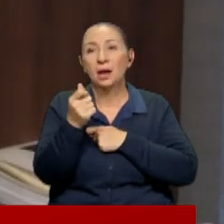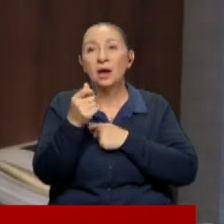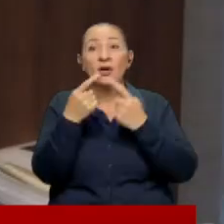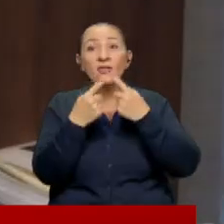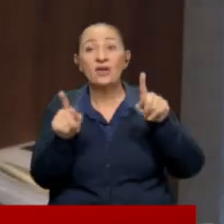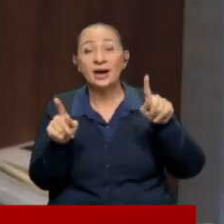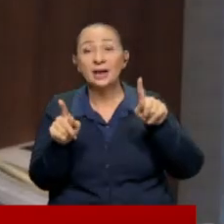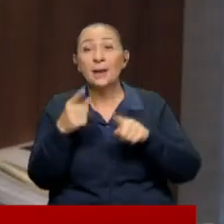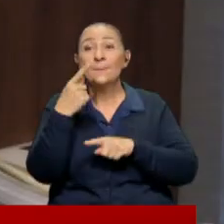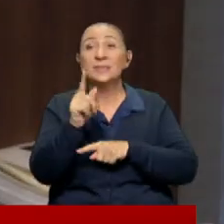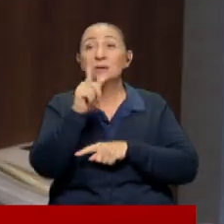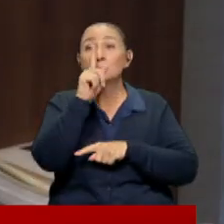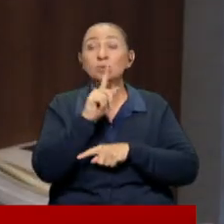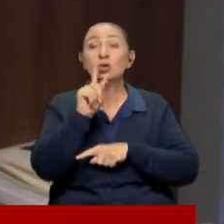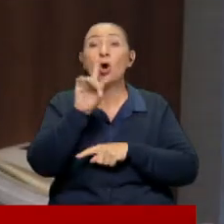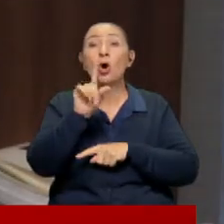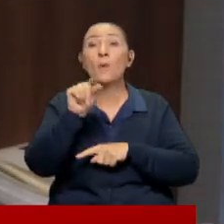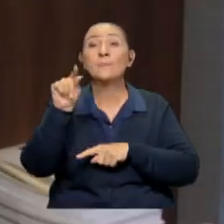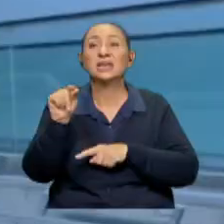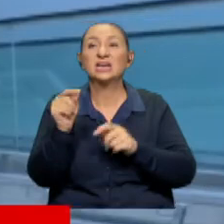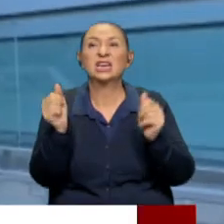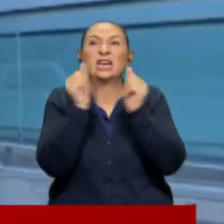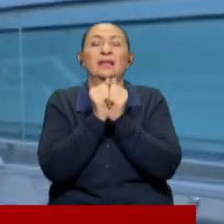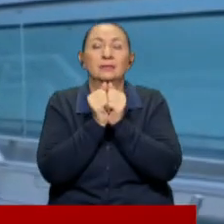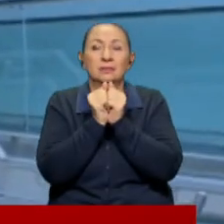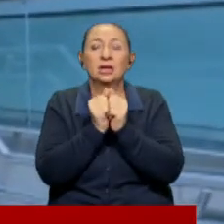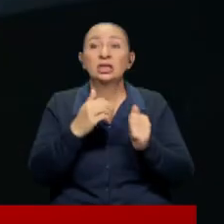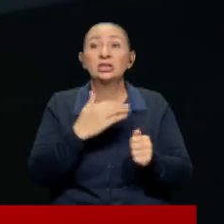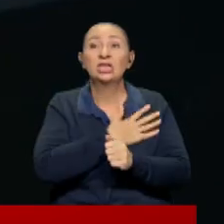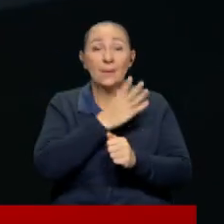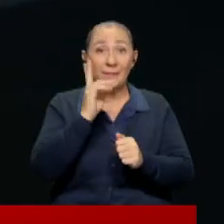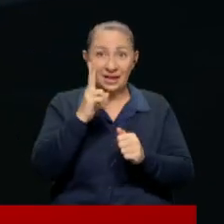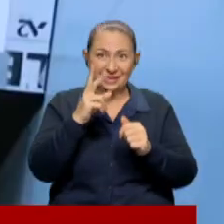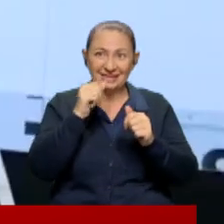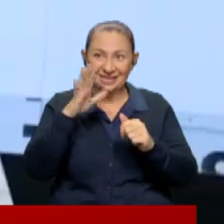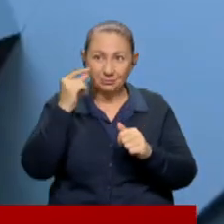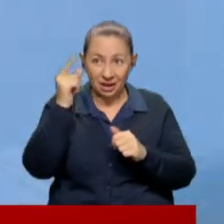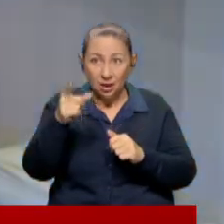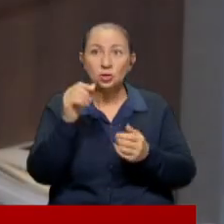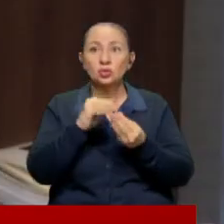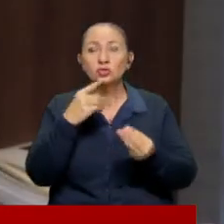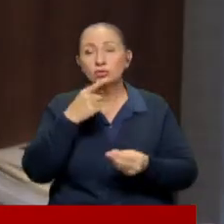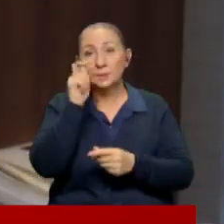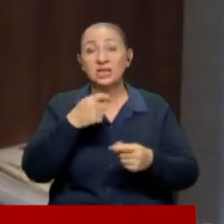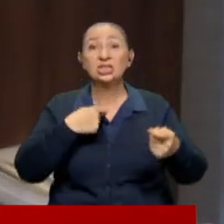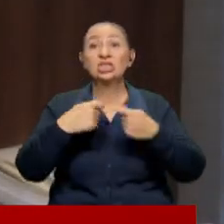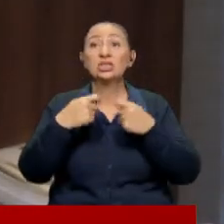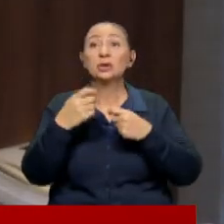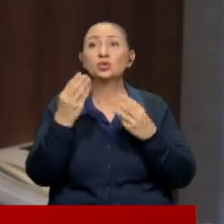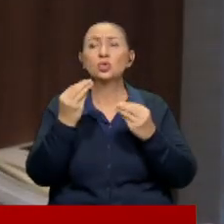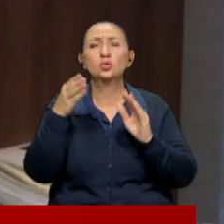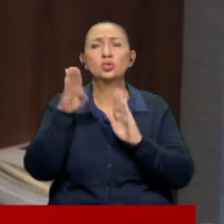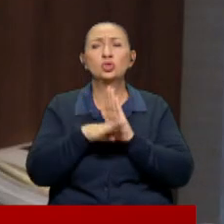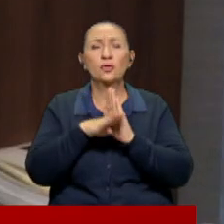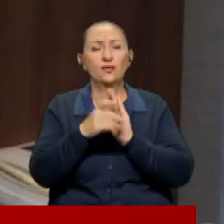Fark 1111 kat. CHP'li Deniz Yavuz Yılmaz suç duyurusunda bulundu. Şirketler çok